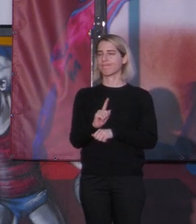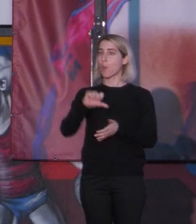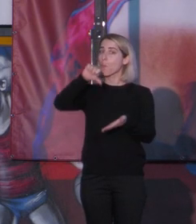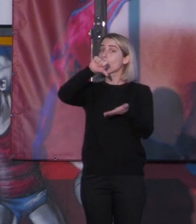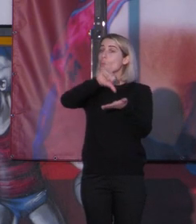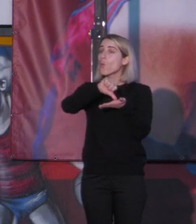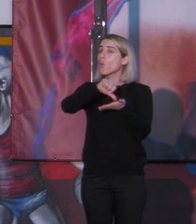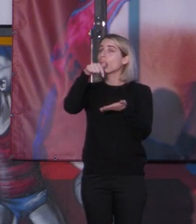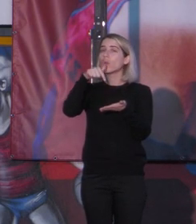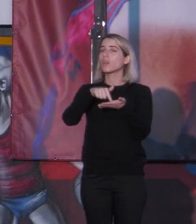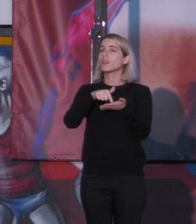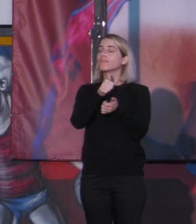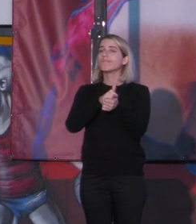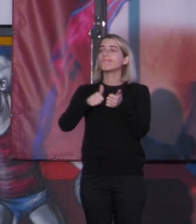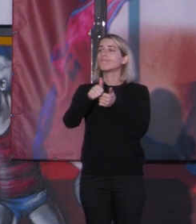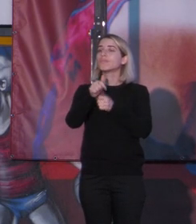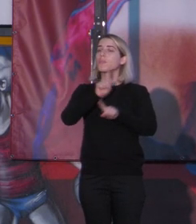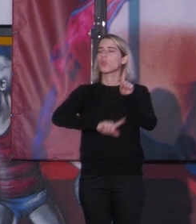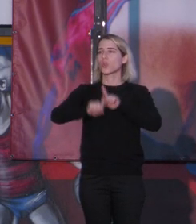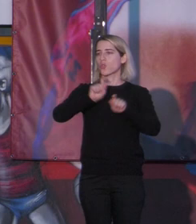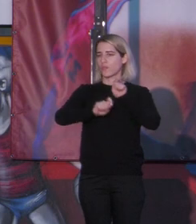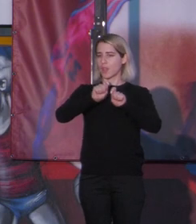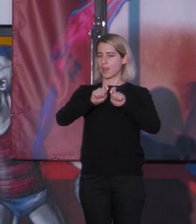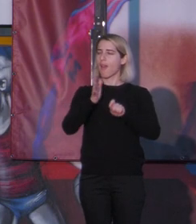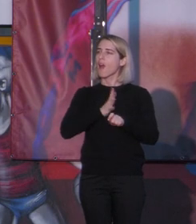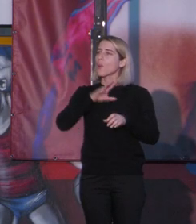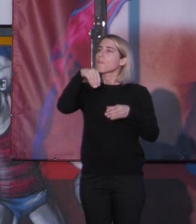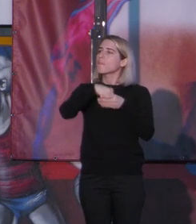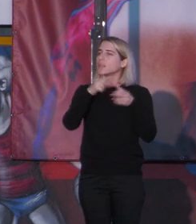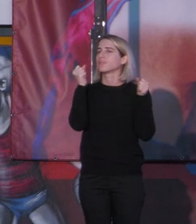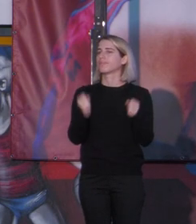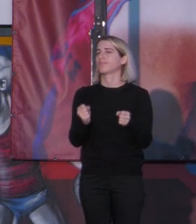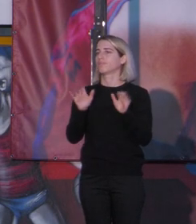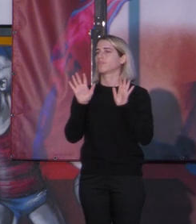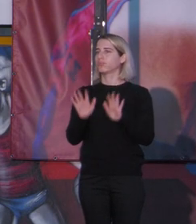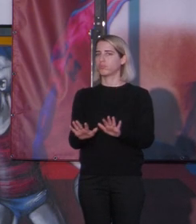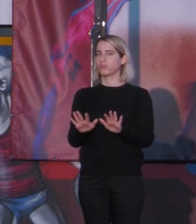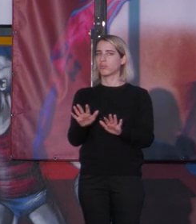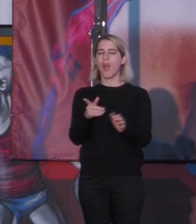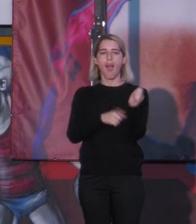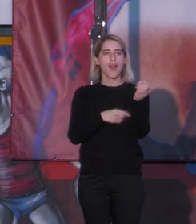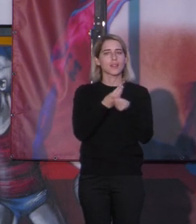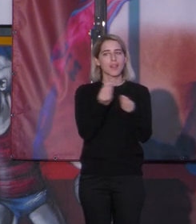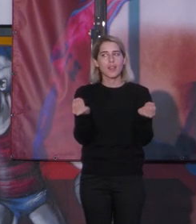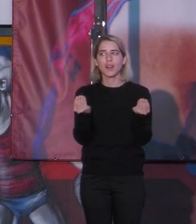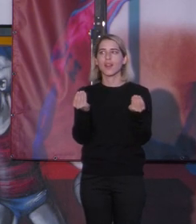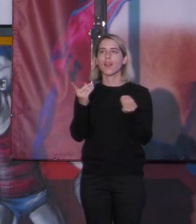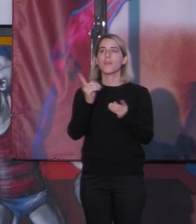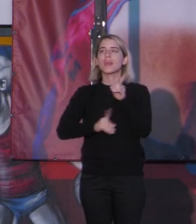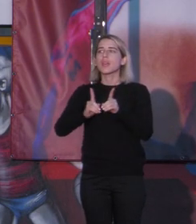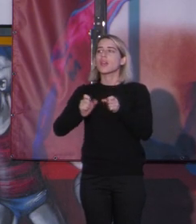μεγάλο βαθμό τη διαμορφώνουν αυτοί που ζουν. Δίνουν χαρακτήρα, πλάθουν την πόλη μας αυτοί που ζουν σε